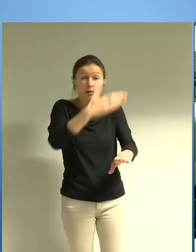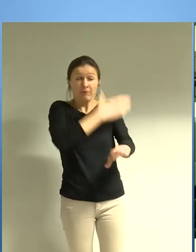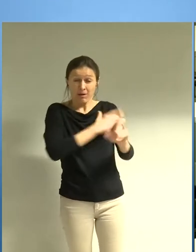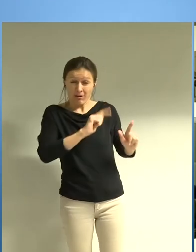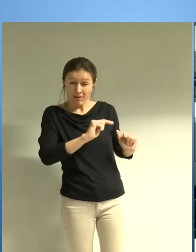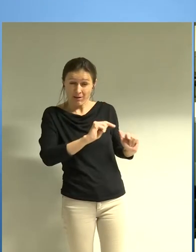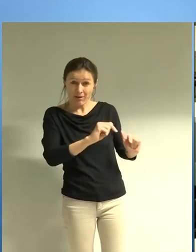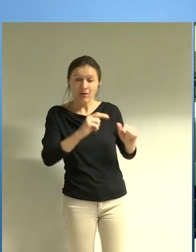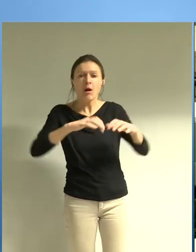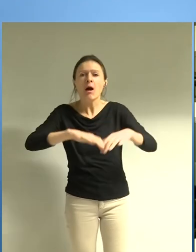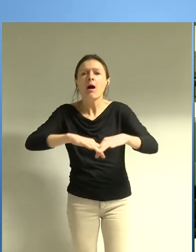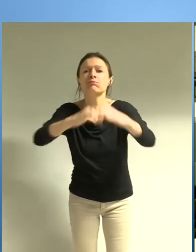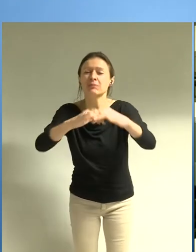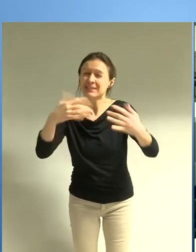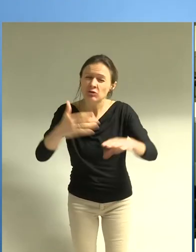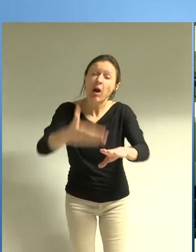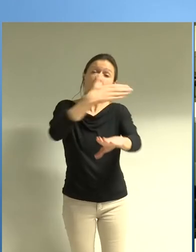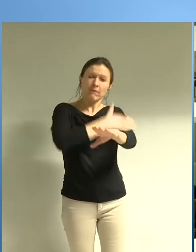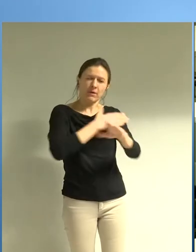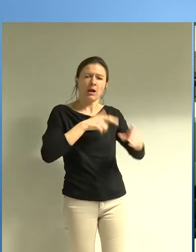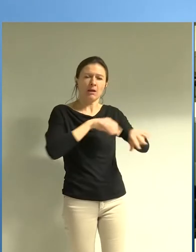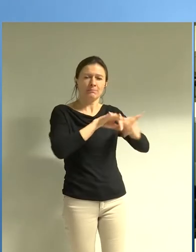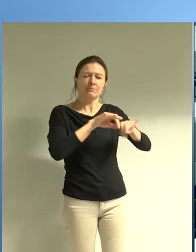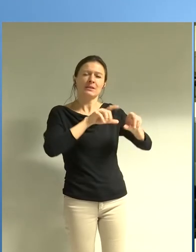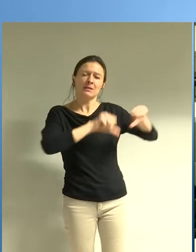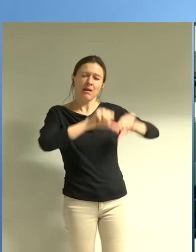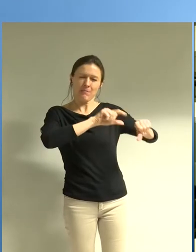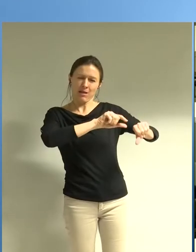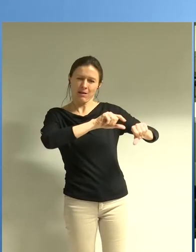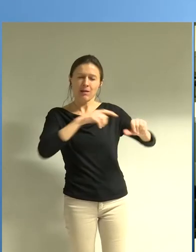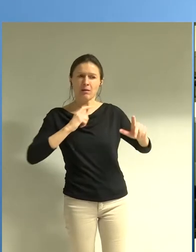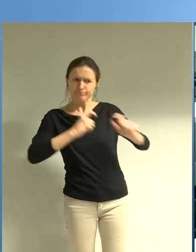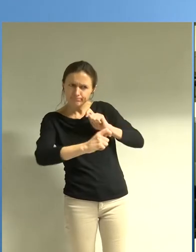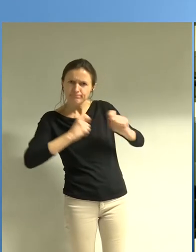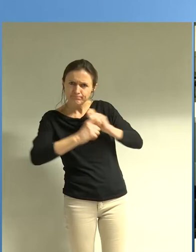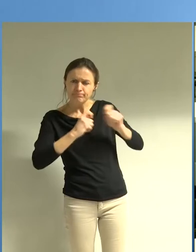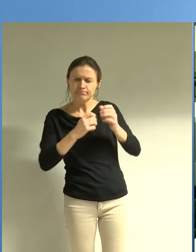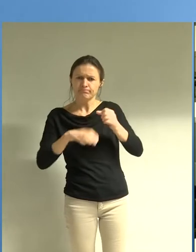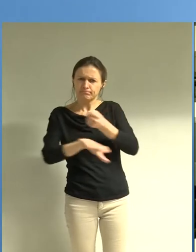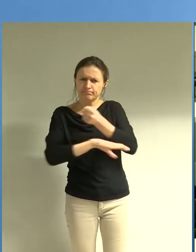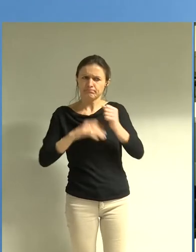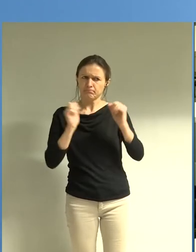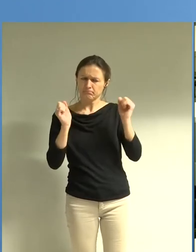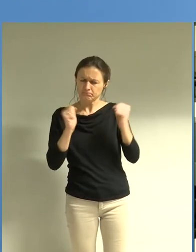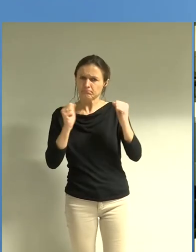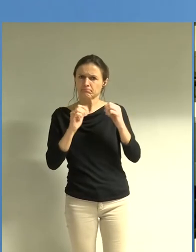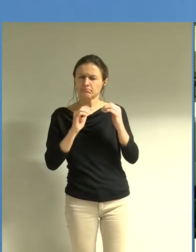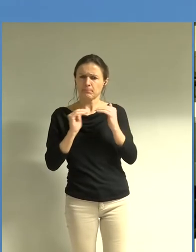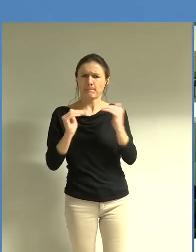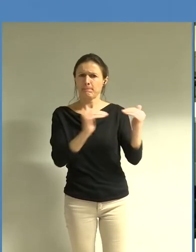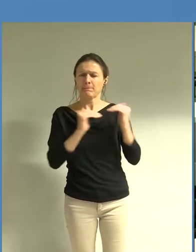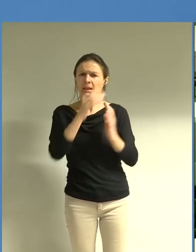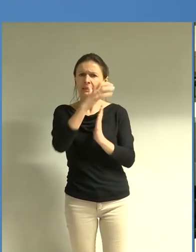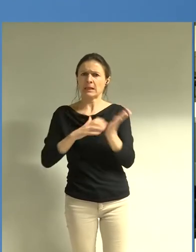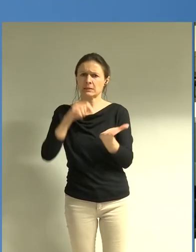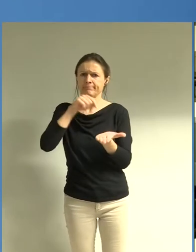sorte de terre a permis de définir un socle commun transcrit sous forme de texte qui à se constituer le socle